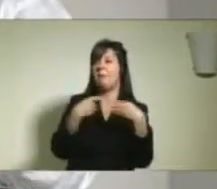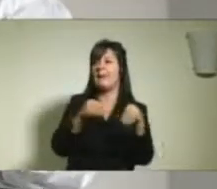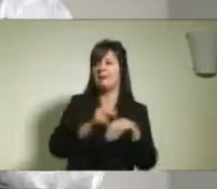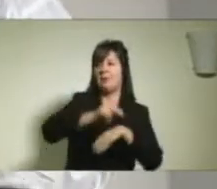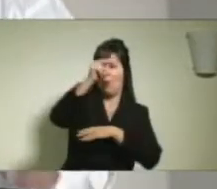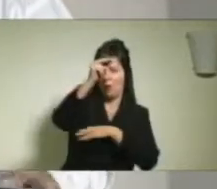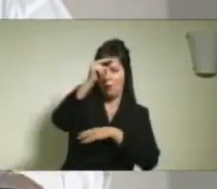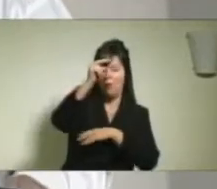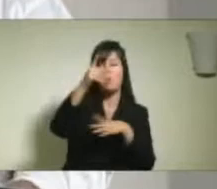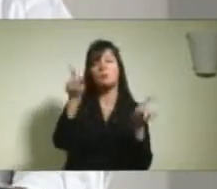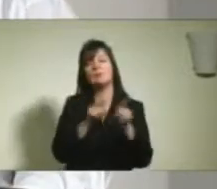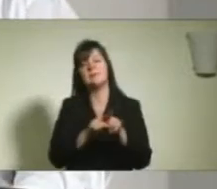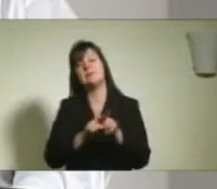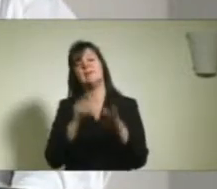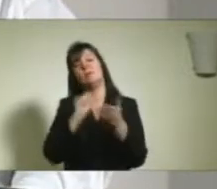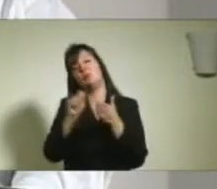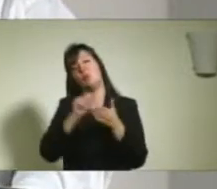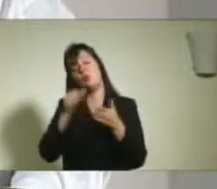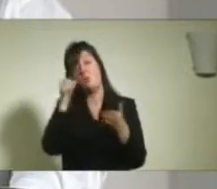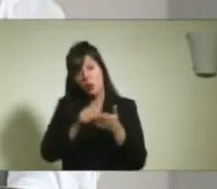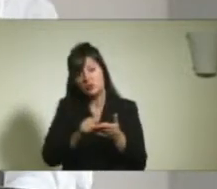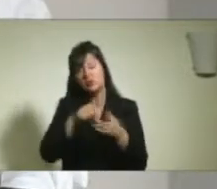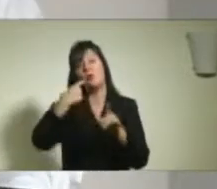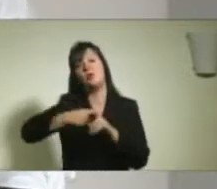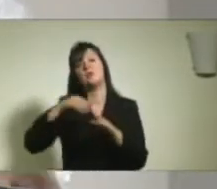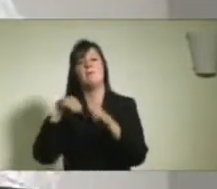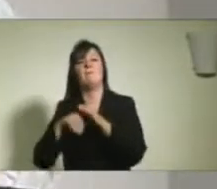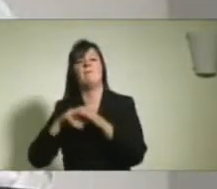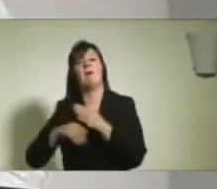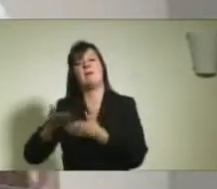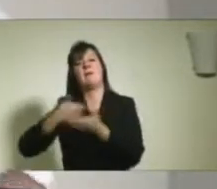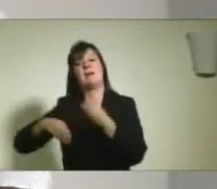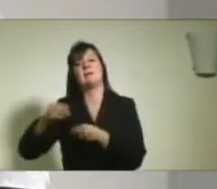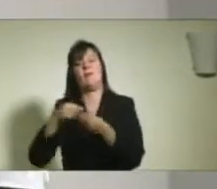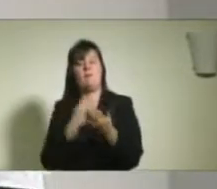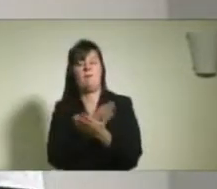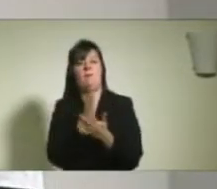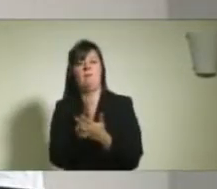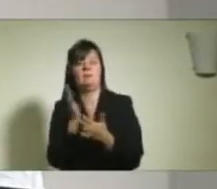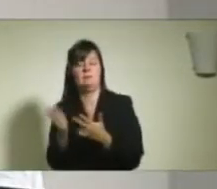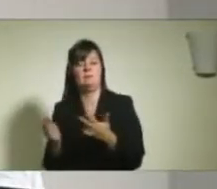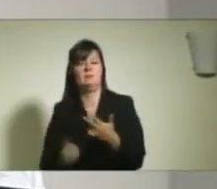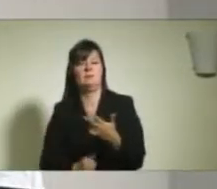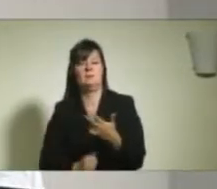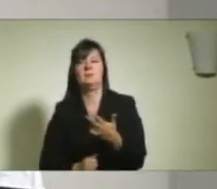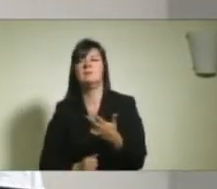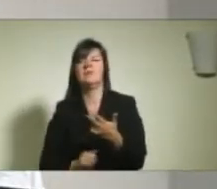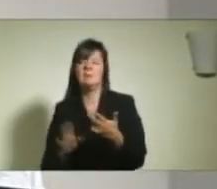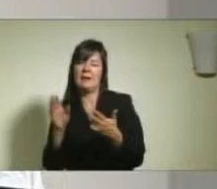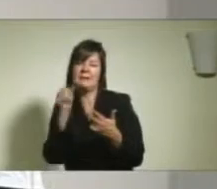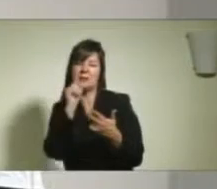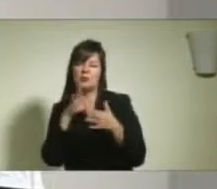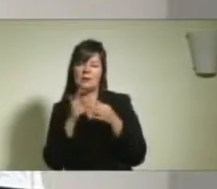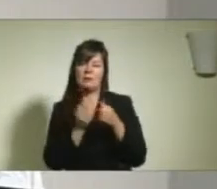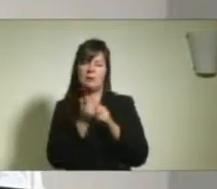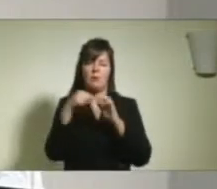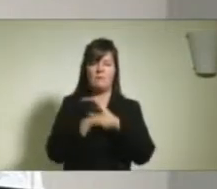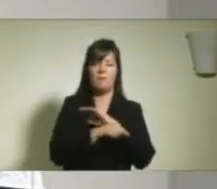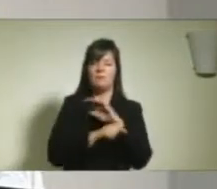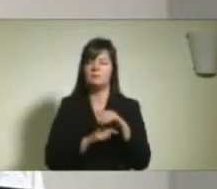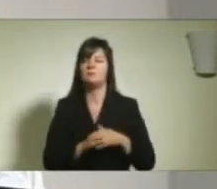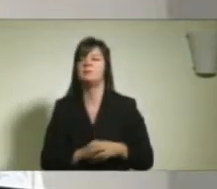Je travaille au bureau de poste et je m'occupe des opérations bancaires pour les Premières Nations. Et je vais revenir là-dessus dans quelques